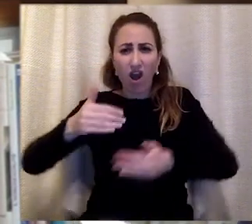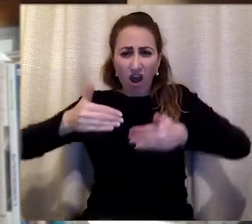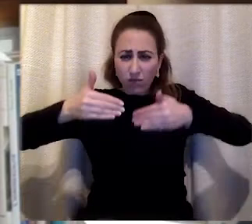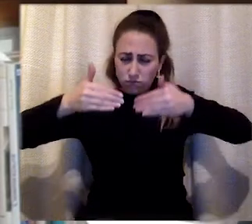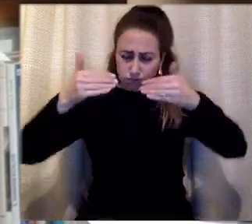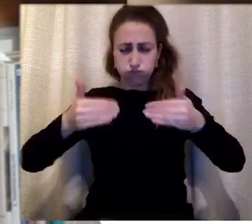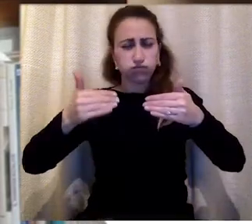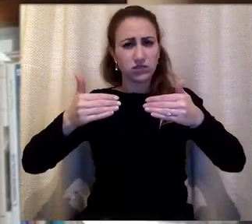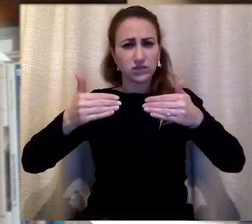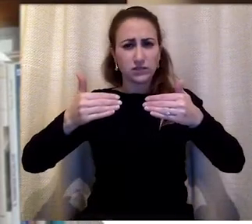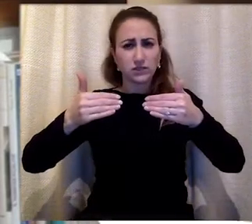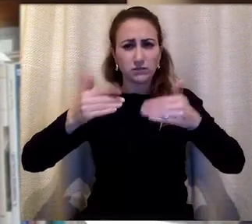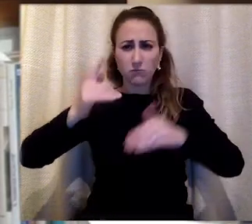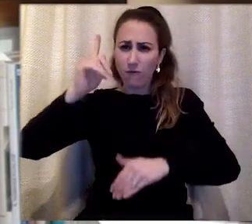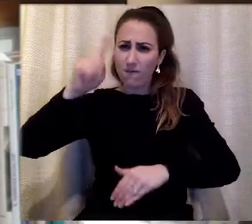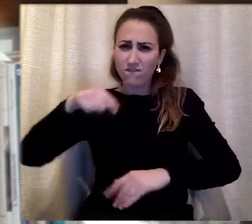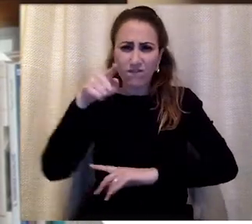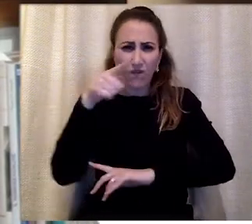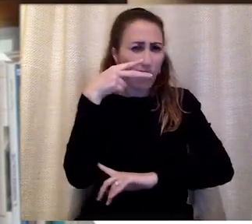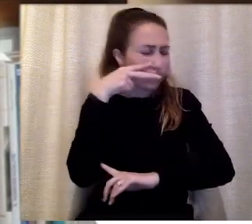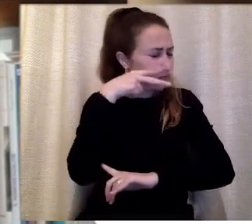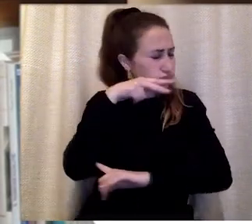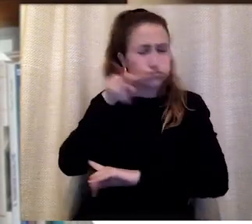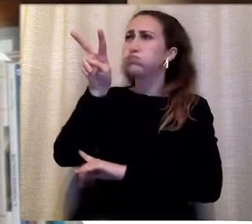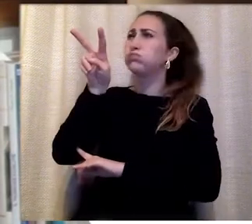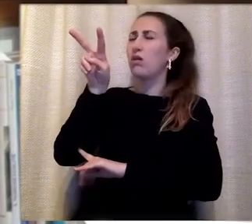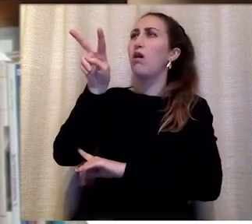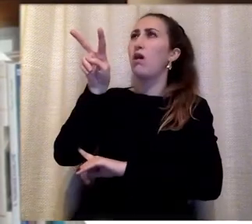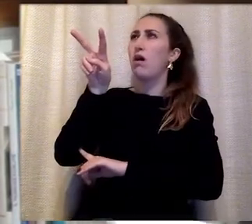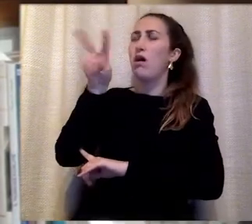nations, je domine sur la terre. »